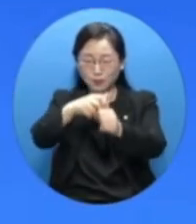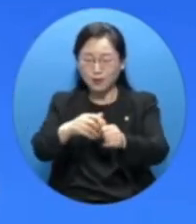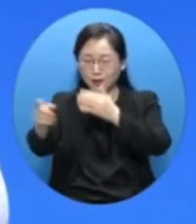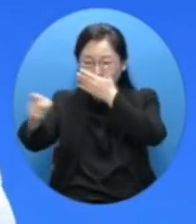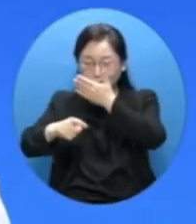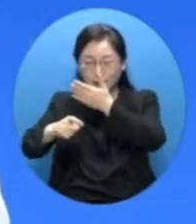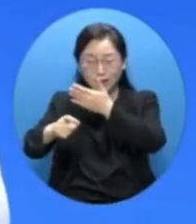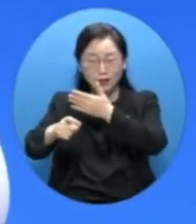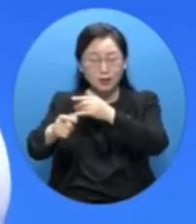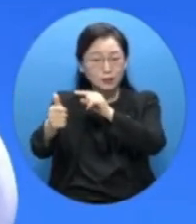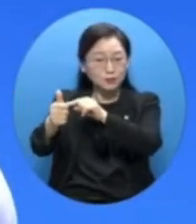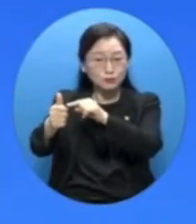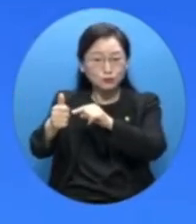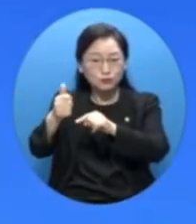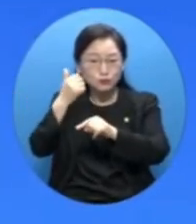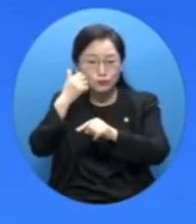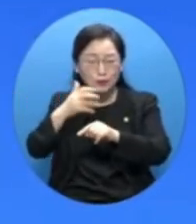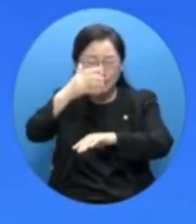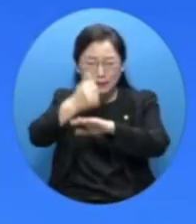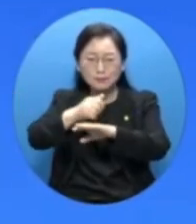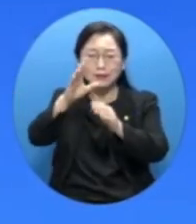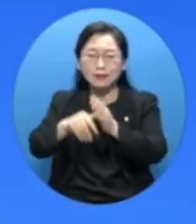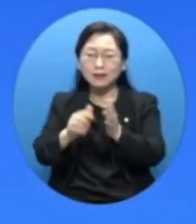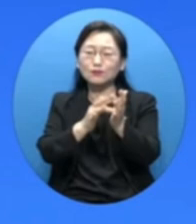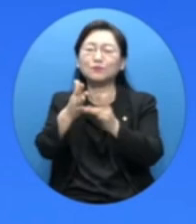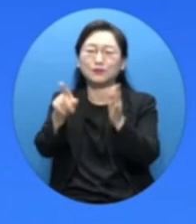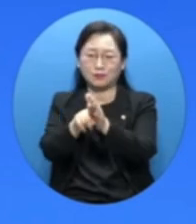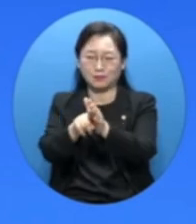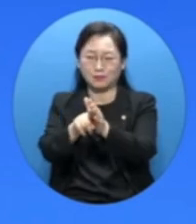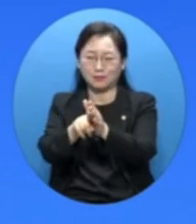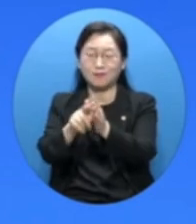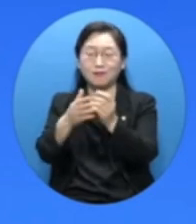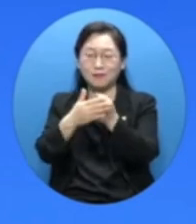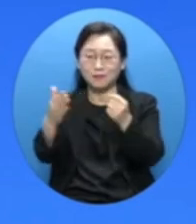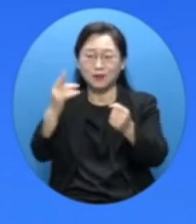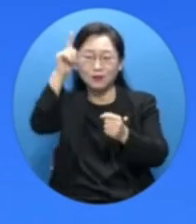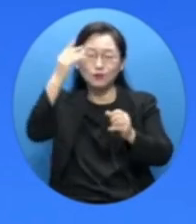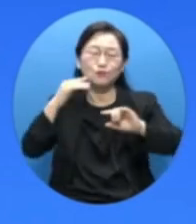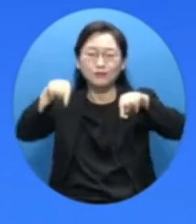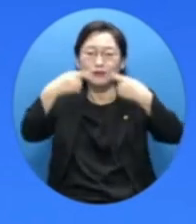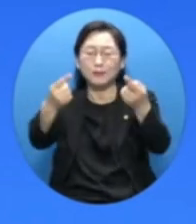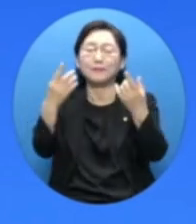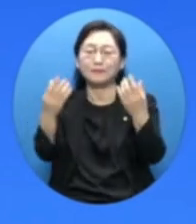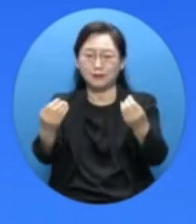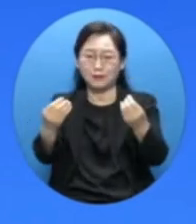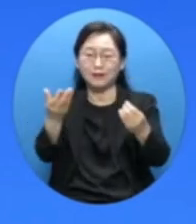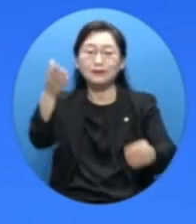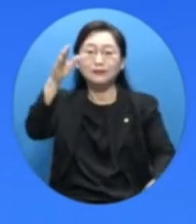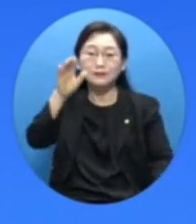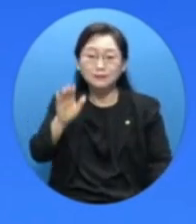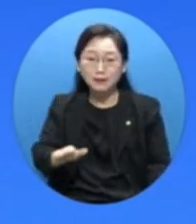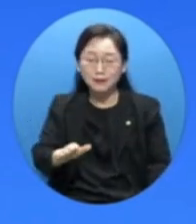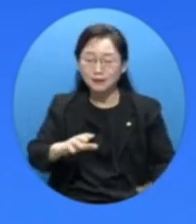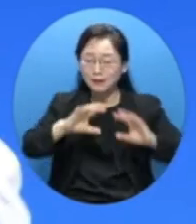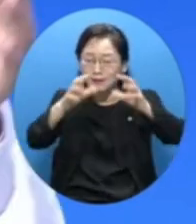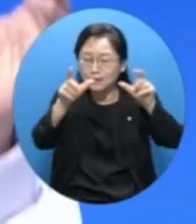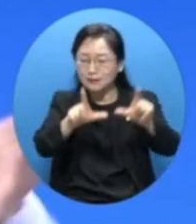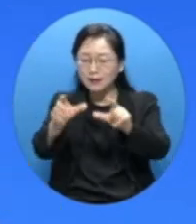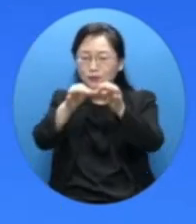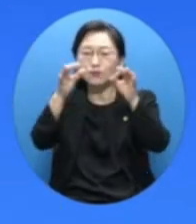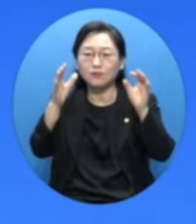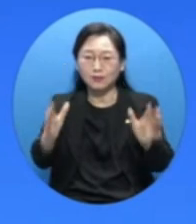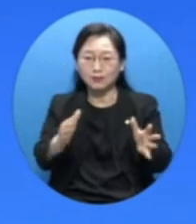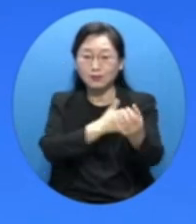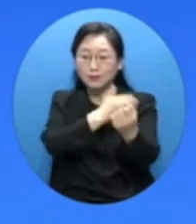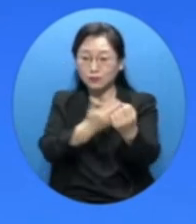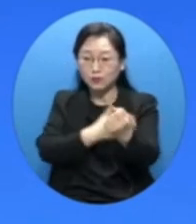사람이 마지막으로 그 순간에 예수를 영접하고 천국에 갔습니다. 그러나 이상 살아가는 동안